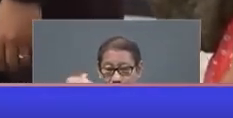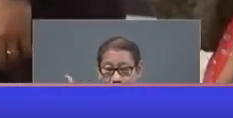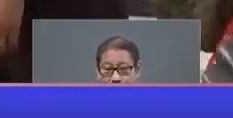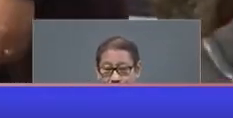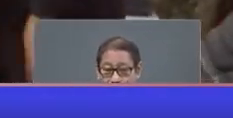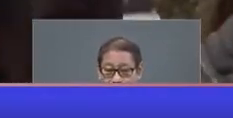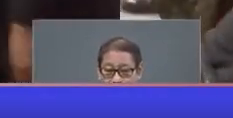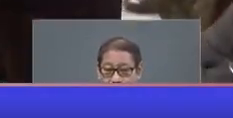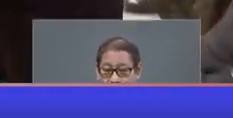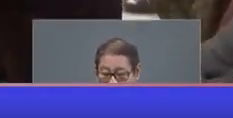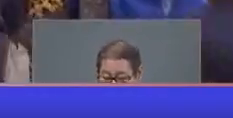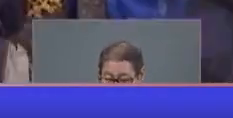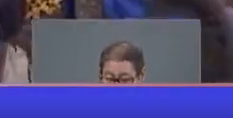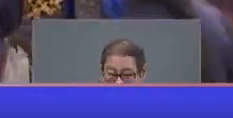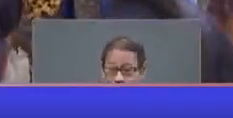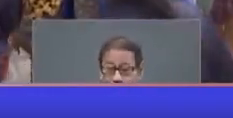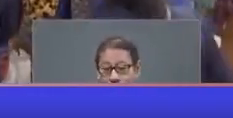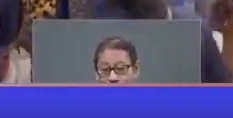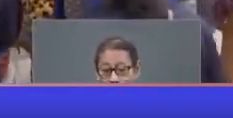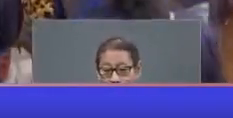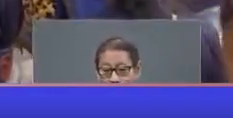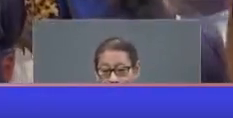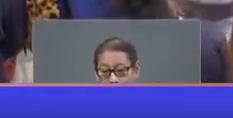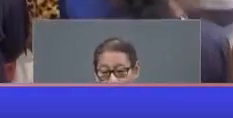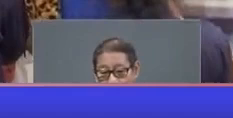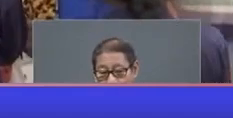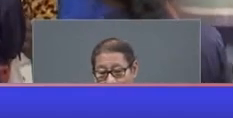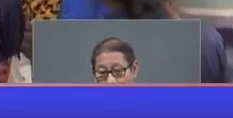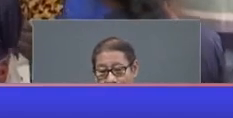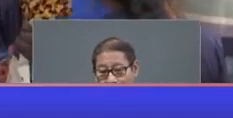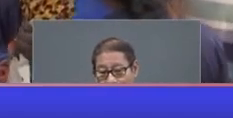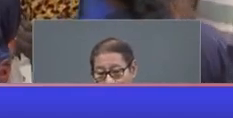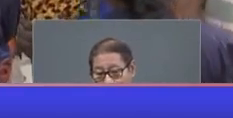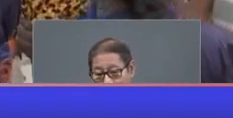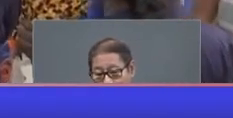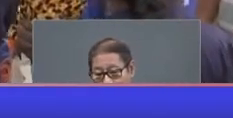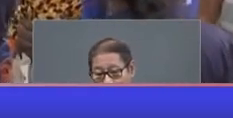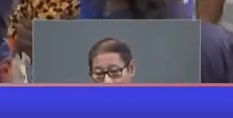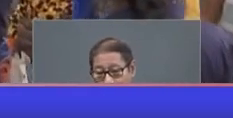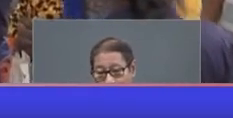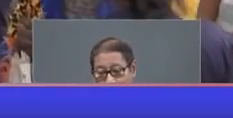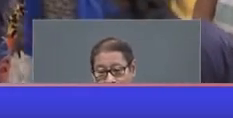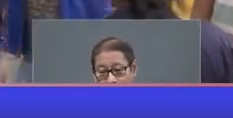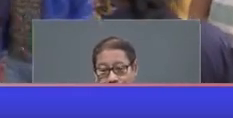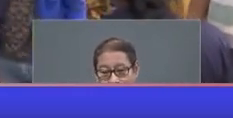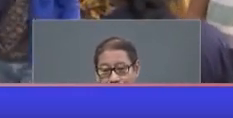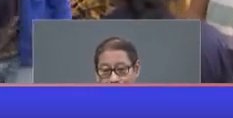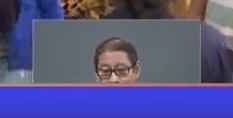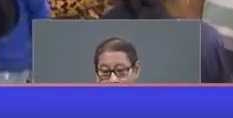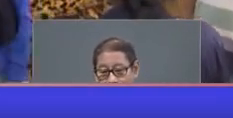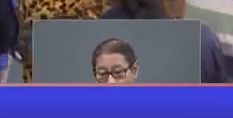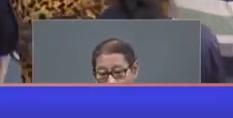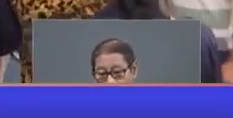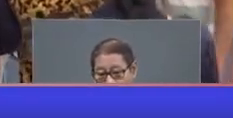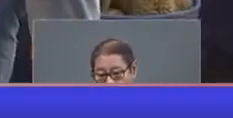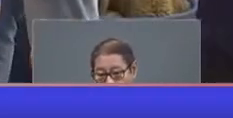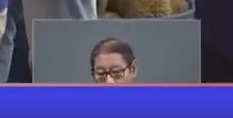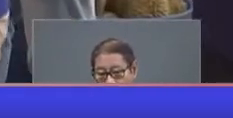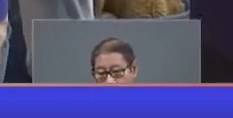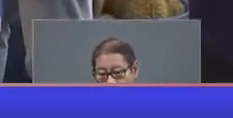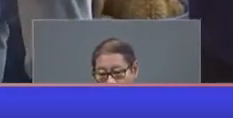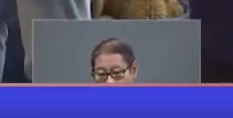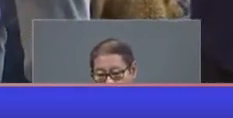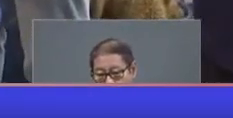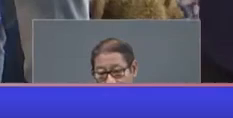130,000ล้านบาทโดยผลผลิตจากภาคตะวันออกของไทยเนี่ยออกสู่ตลาดไปแล้วนะคะ 50%เฉพาะทุเรียน